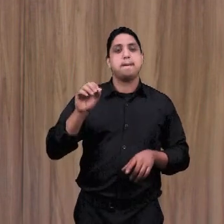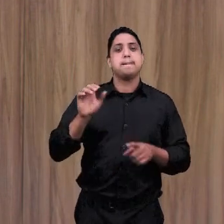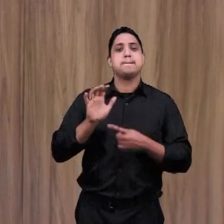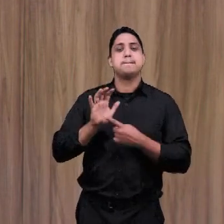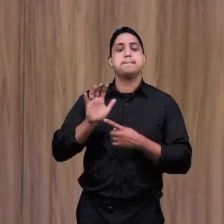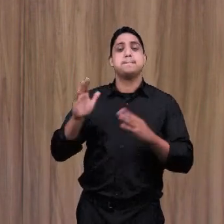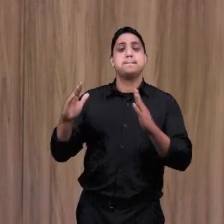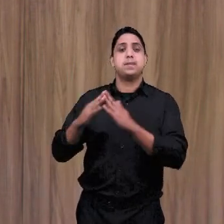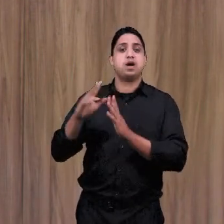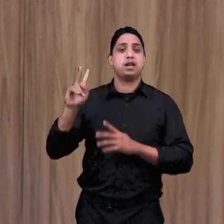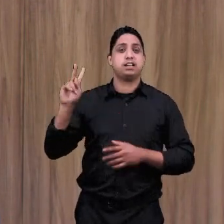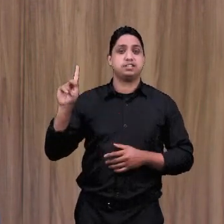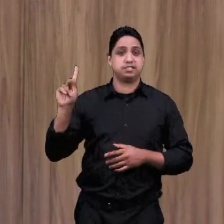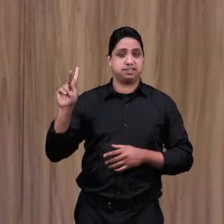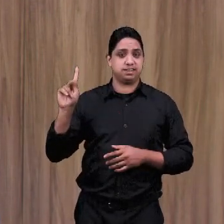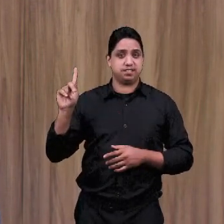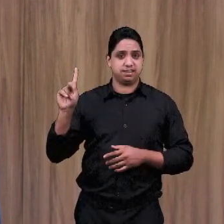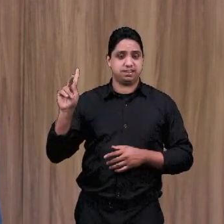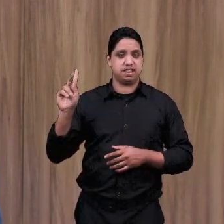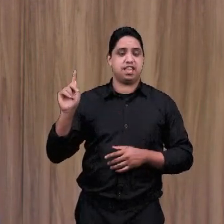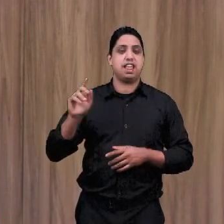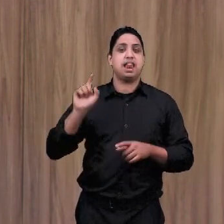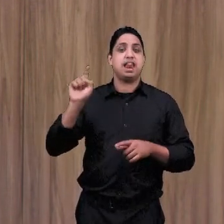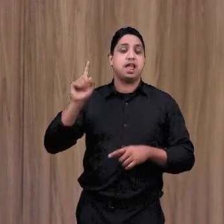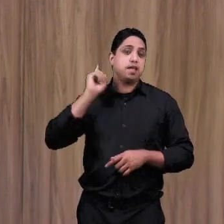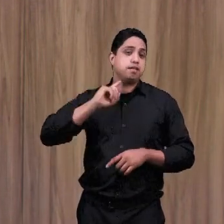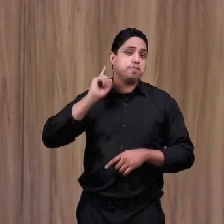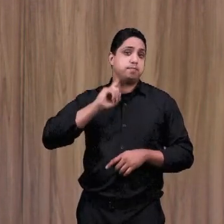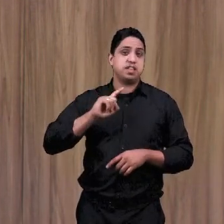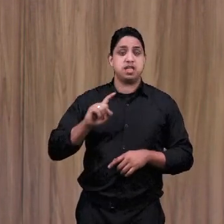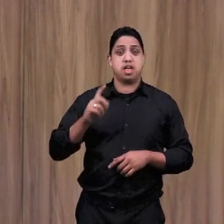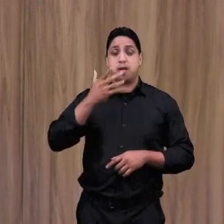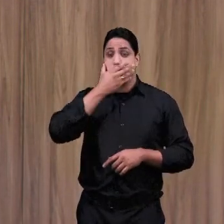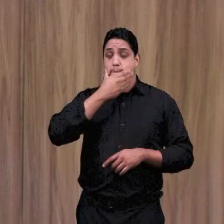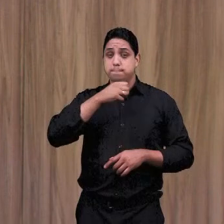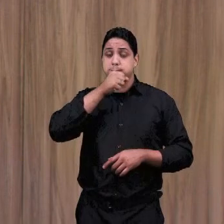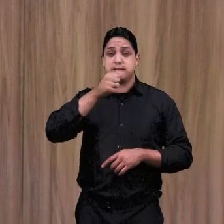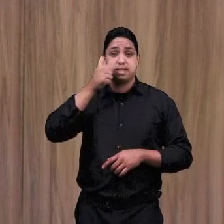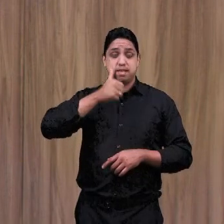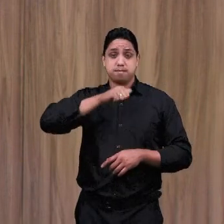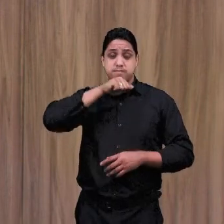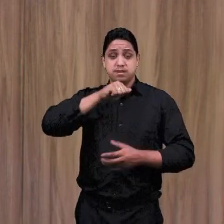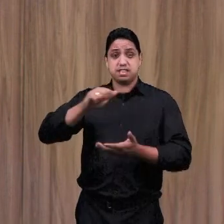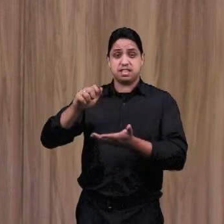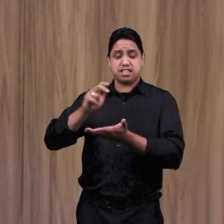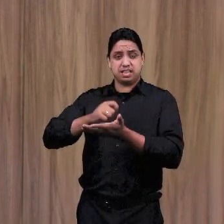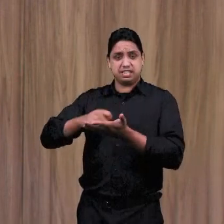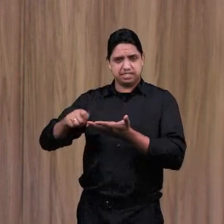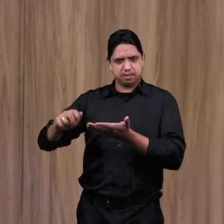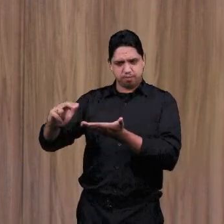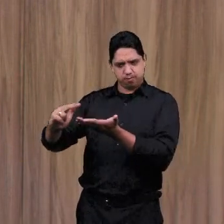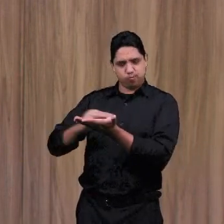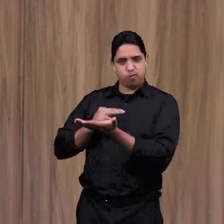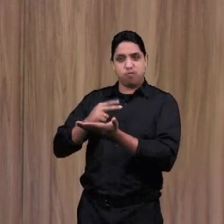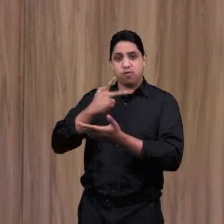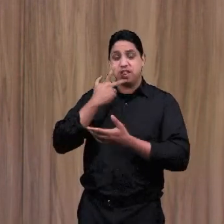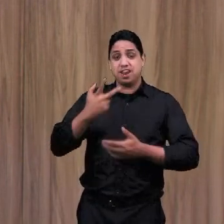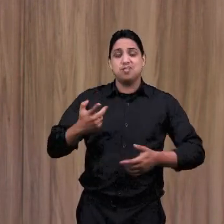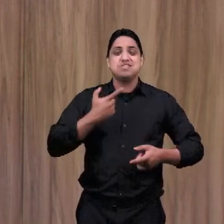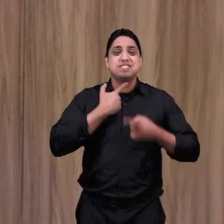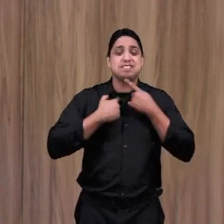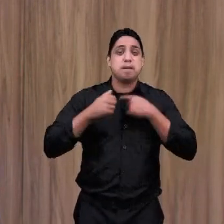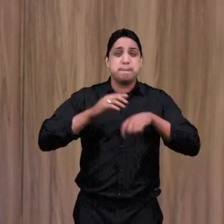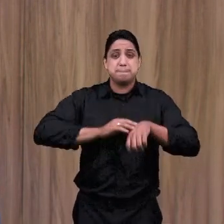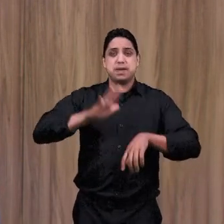Ses parents nous ont écrit en glorifiant le nom du Seigneur parce qu'Alicia a dit que son souhait